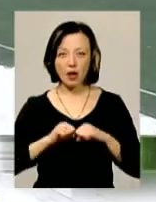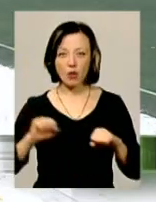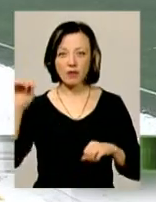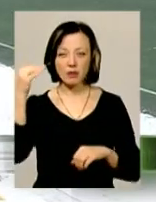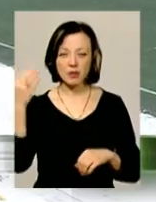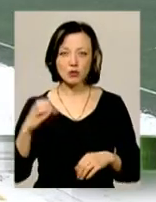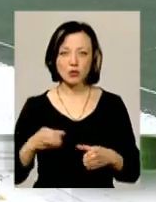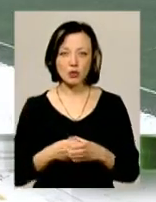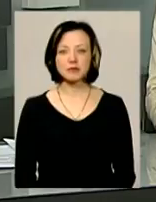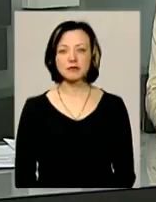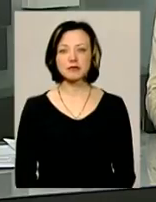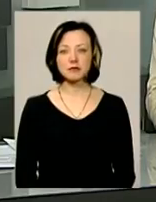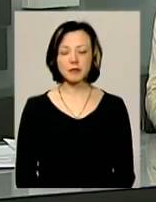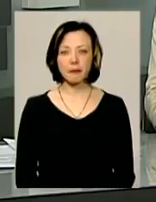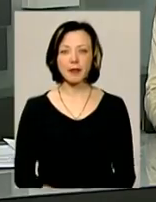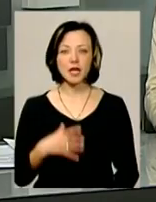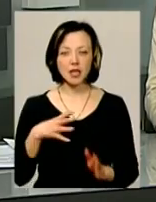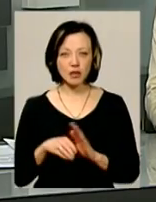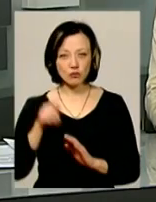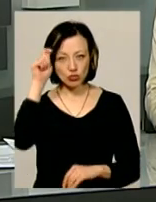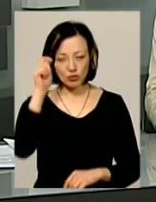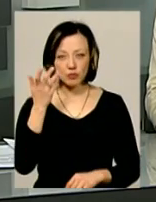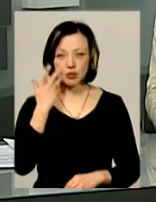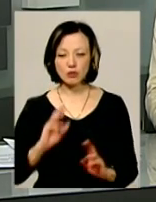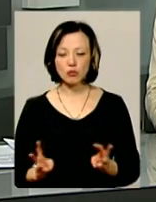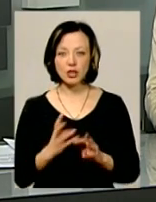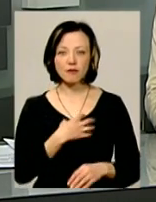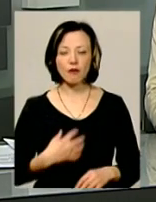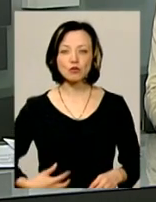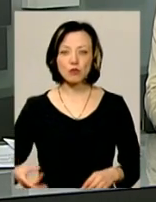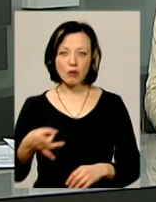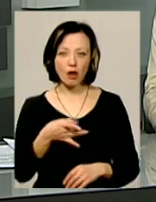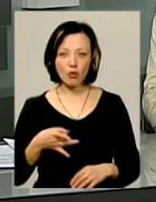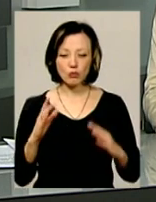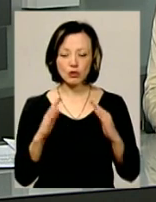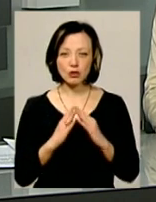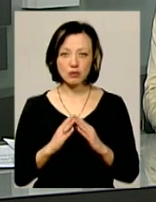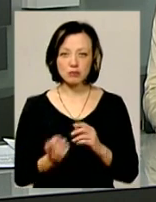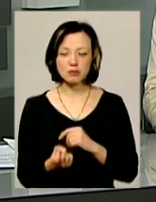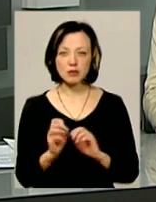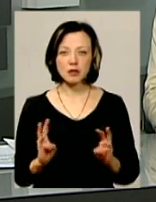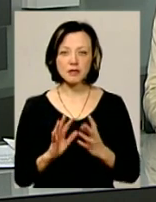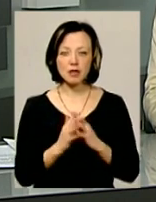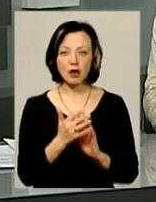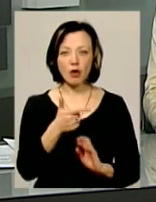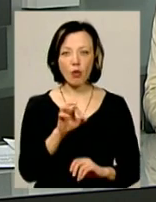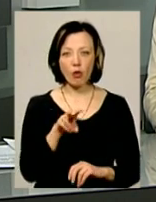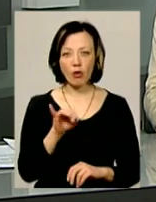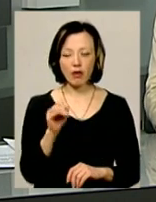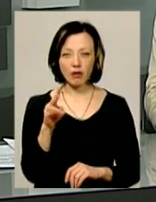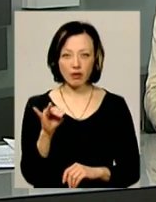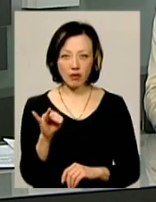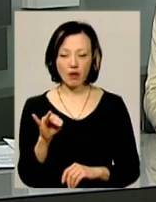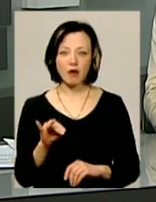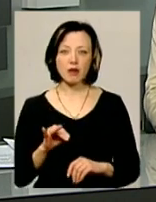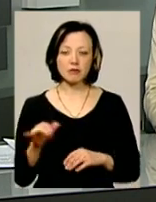Сотні. Загинув чоловік під час пожежі у Слабуцькому районі. Будинок загорівся в селі Голики, вогонь знищив речі, покриття